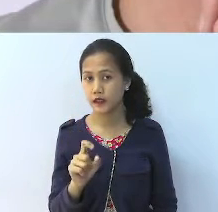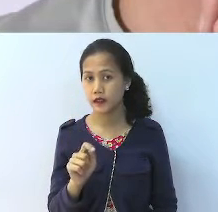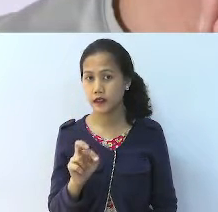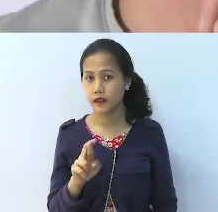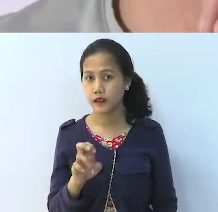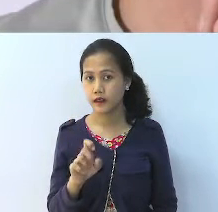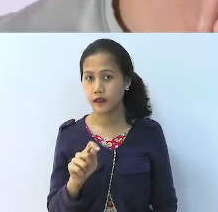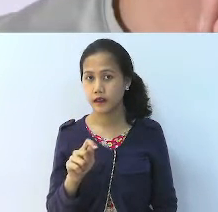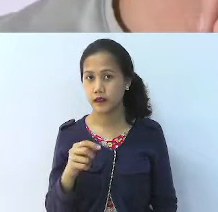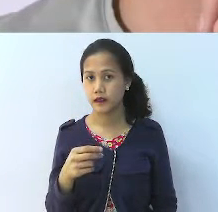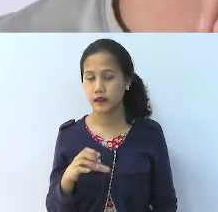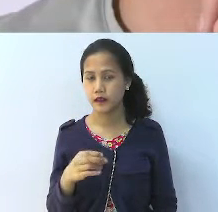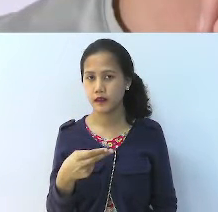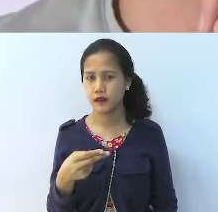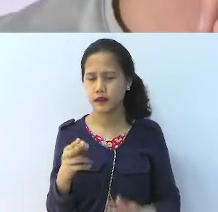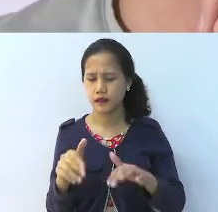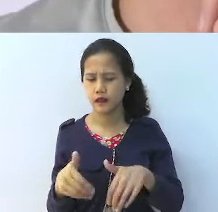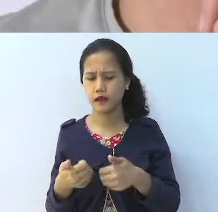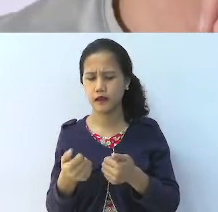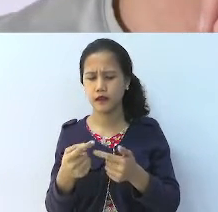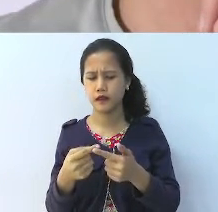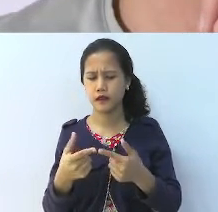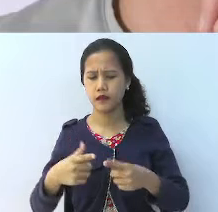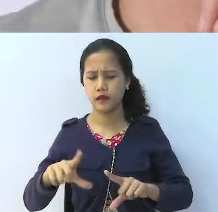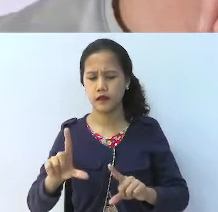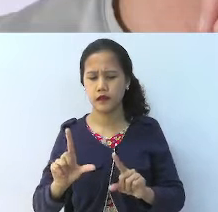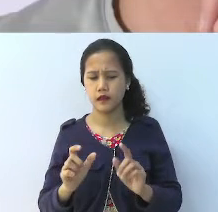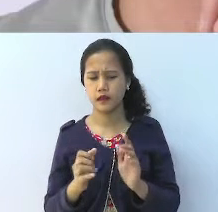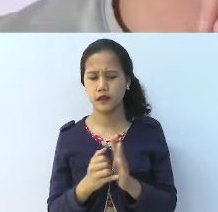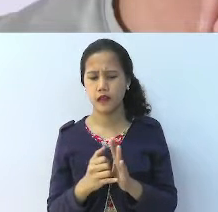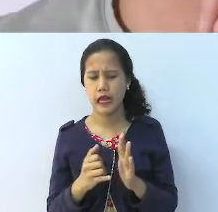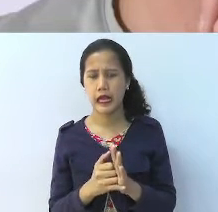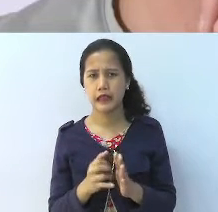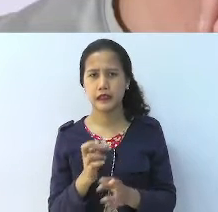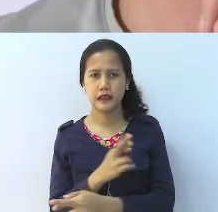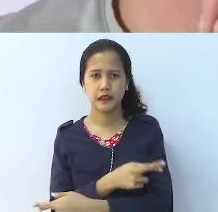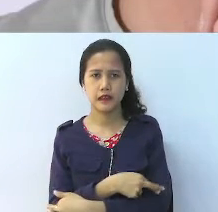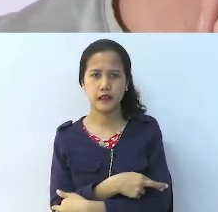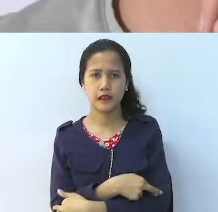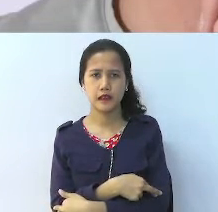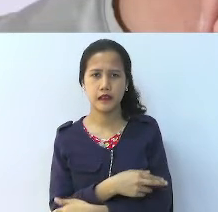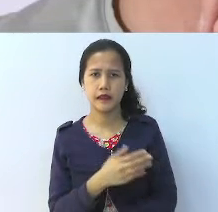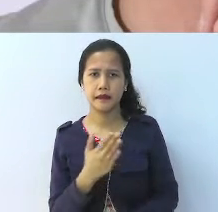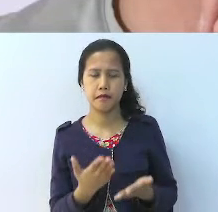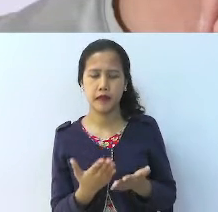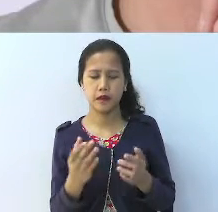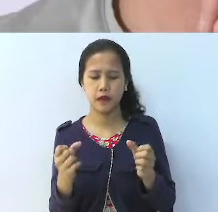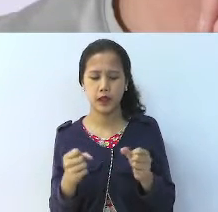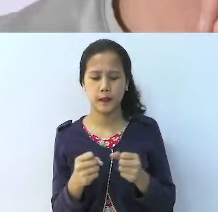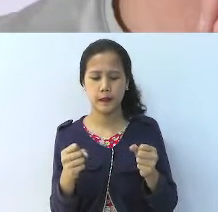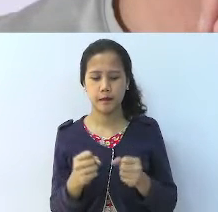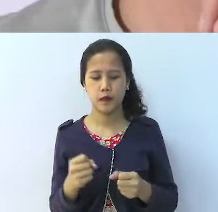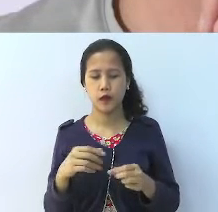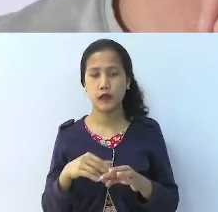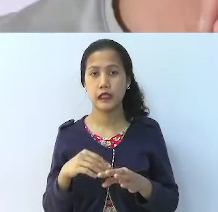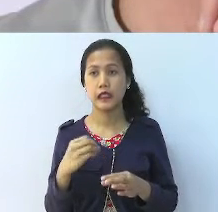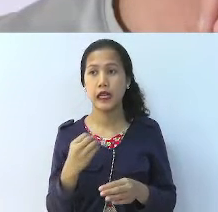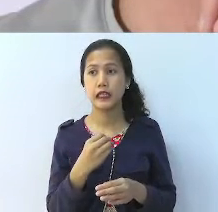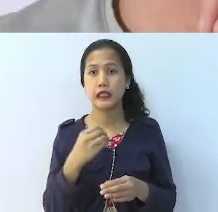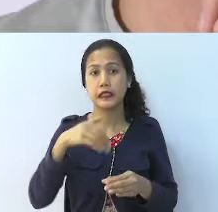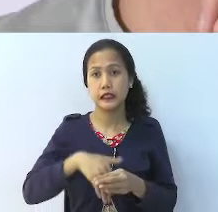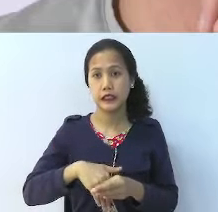ng bibig mo, stretch mo. Stretch, stretch, stretch din